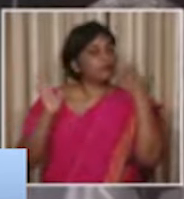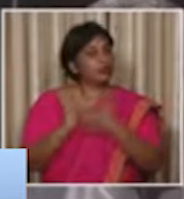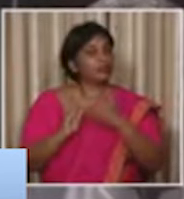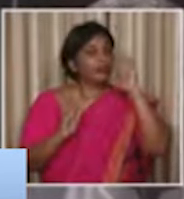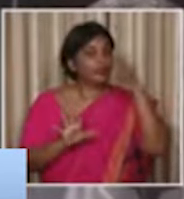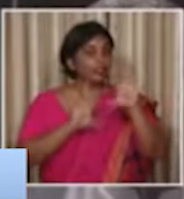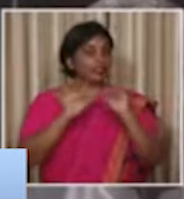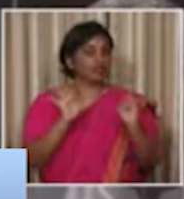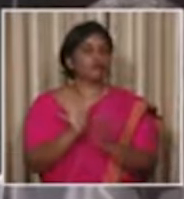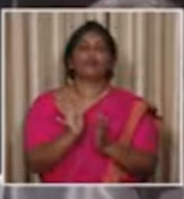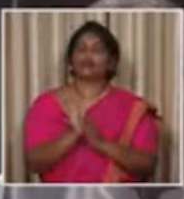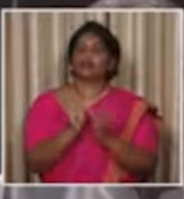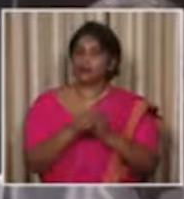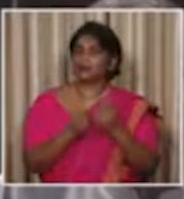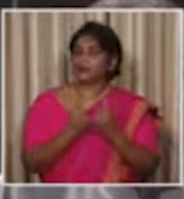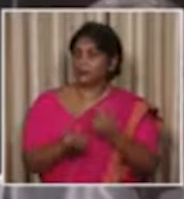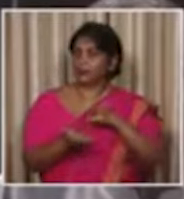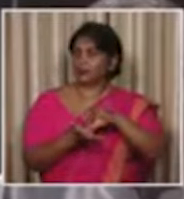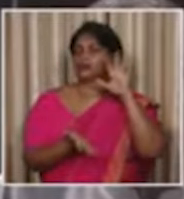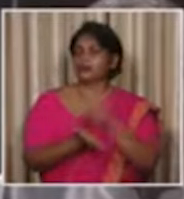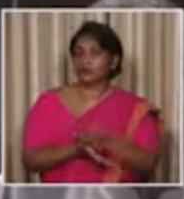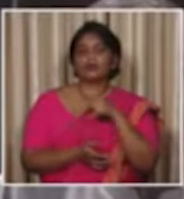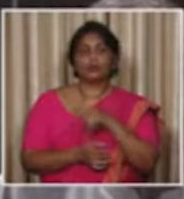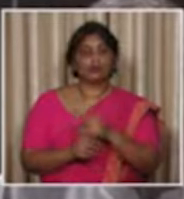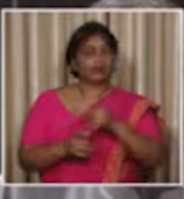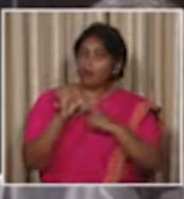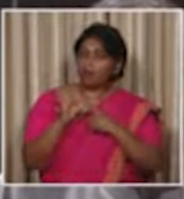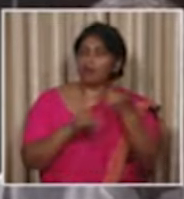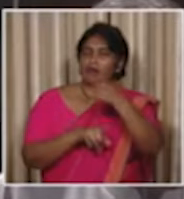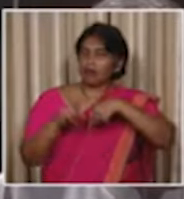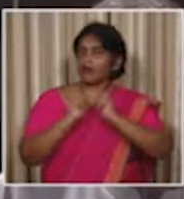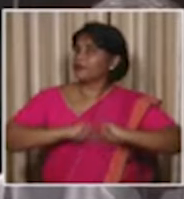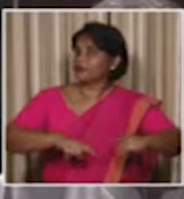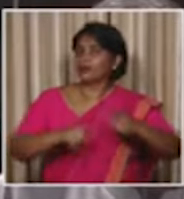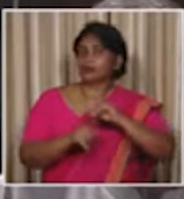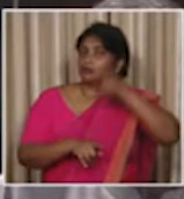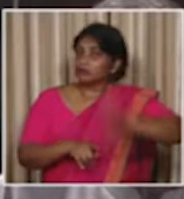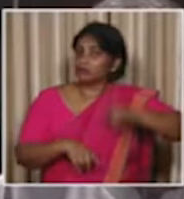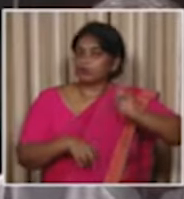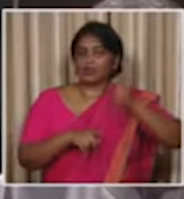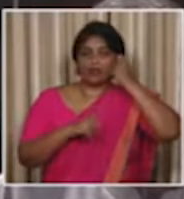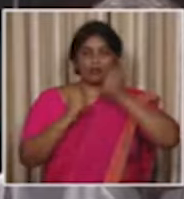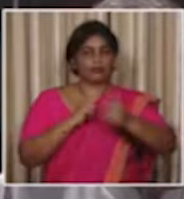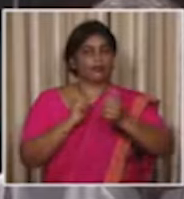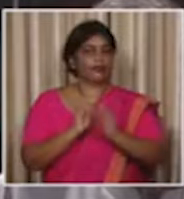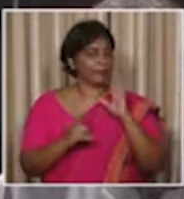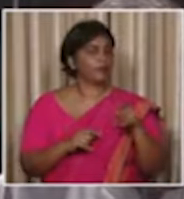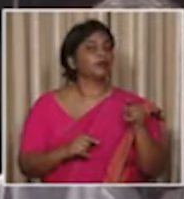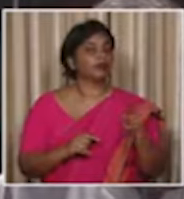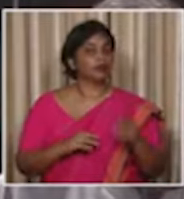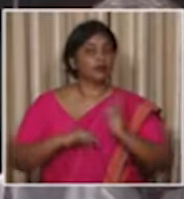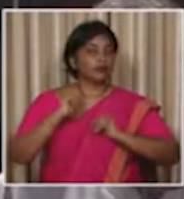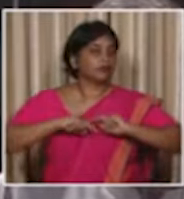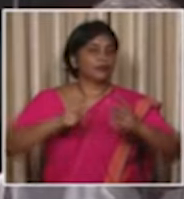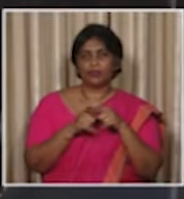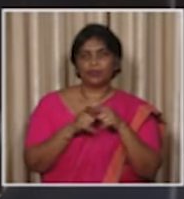විශේෂ තේරීම්කාරක සභාවක් වහාම පත් කරලා මේ ගන්න යෝජනා ක්‍රියාත්මක කරන්න නිර්දේශ කරපු යෝජනා ක්‍රියාත්මක කිරීම සඳහා වන